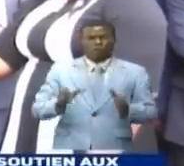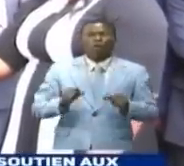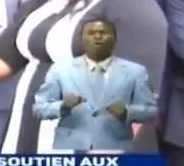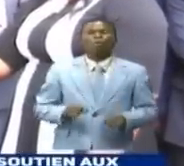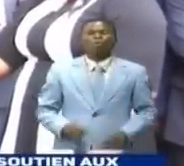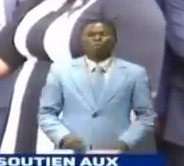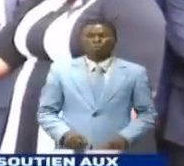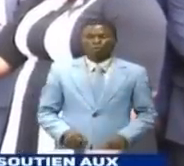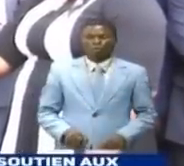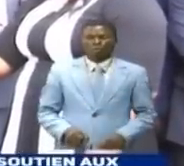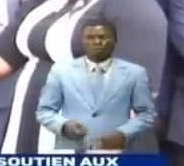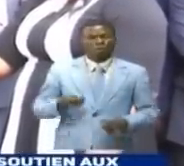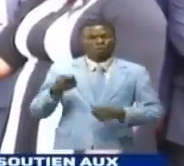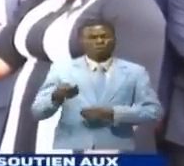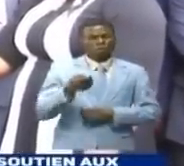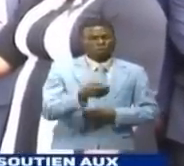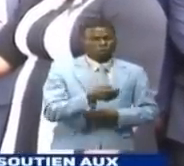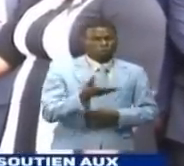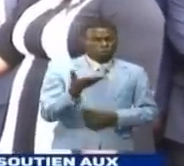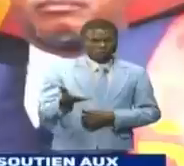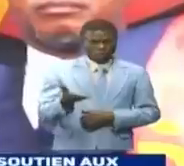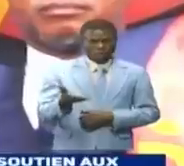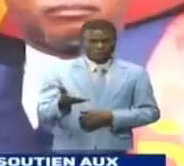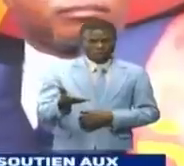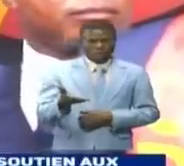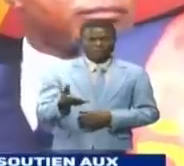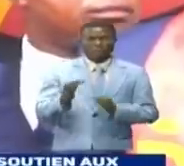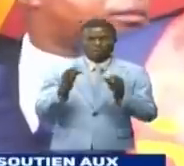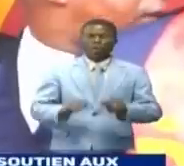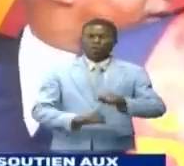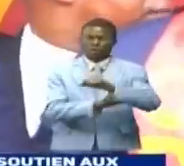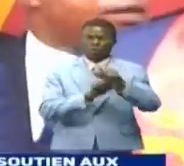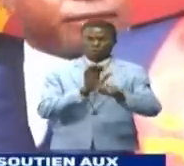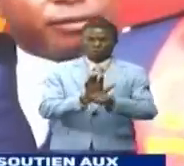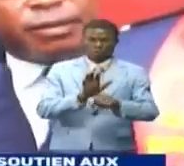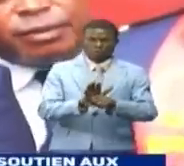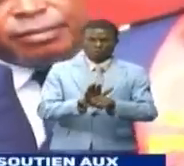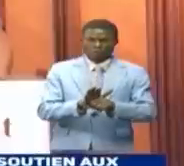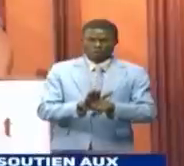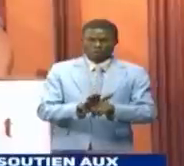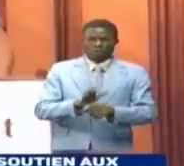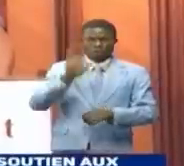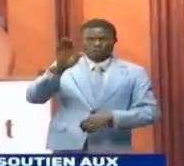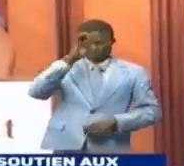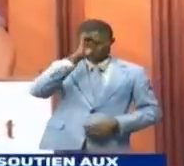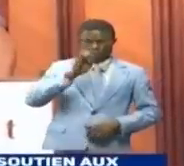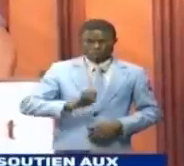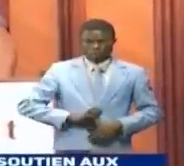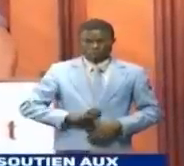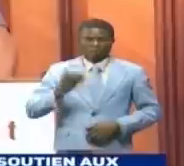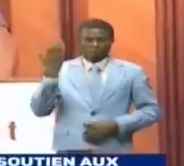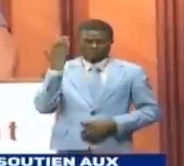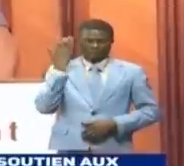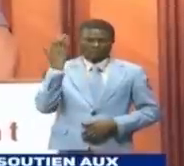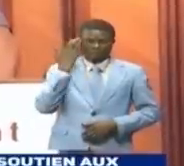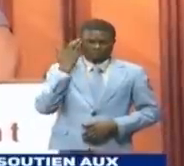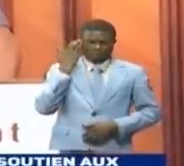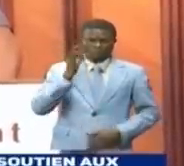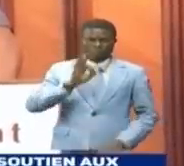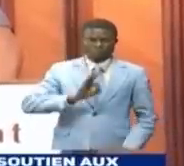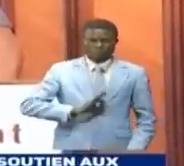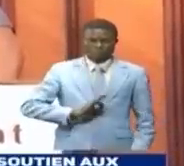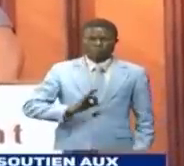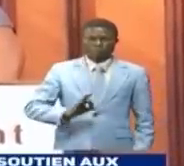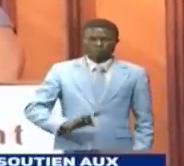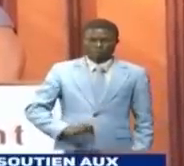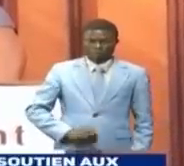de cette énième agression barbare. Soutient son Excellence Monsieur